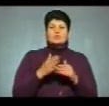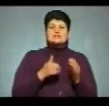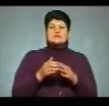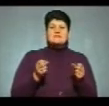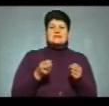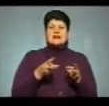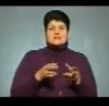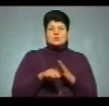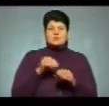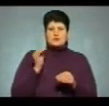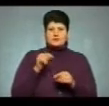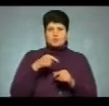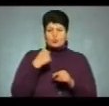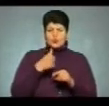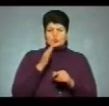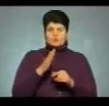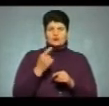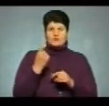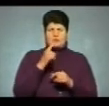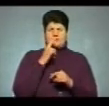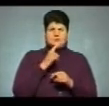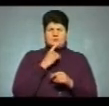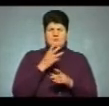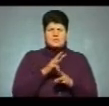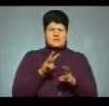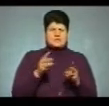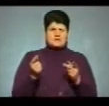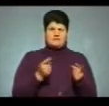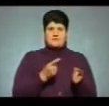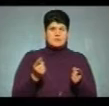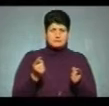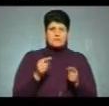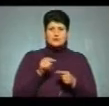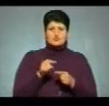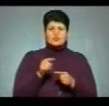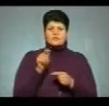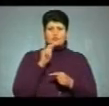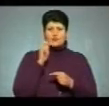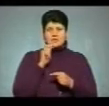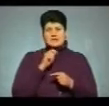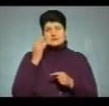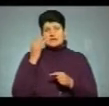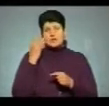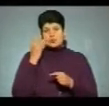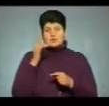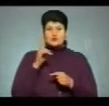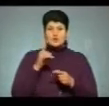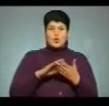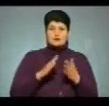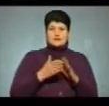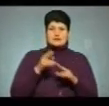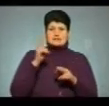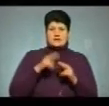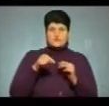спеціальність обирати. Цього року було одне непорозуміння між міністерствами, тому що їм в Україні здалося, що контракт